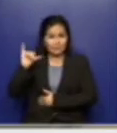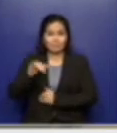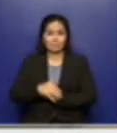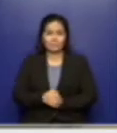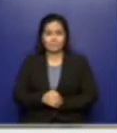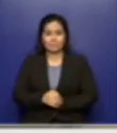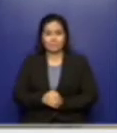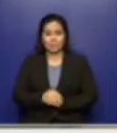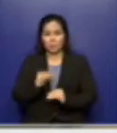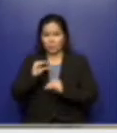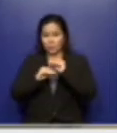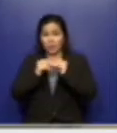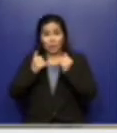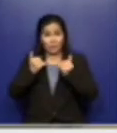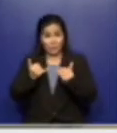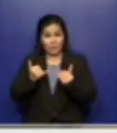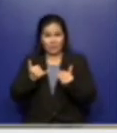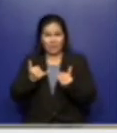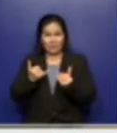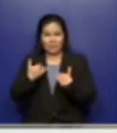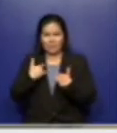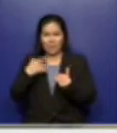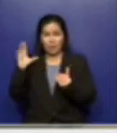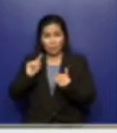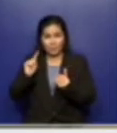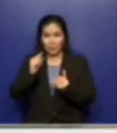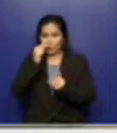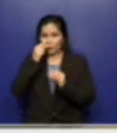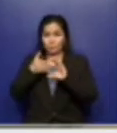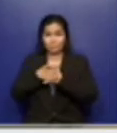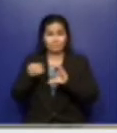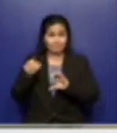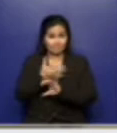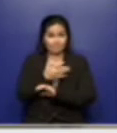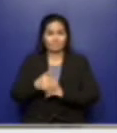การนี้มีที่มาอย่างไรสไลด์ถัดไปครับ